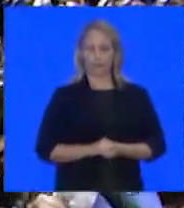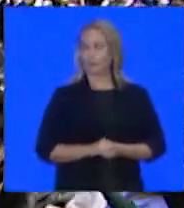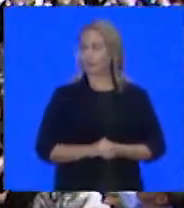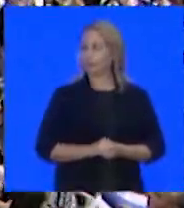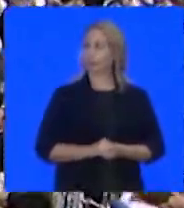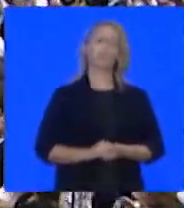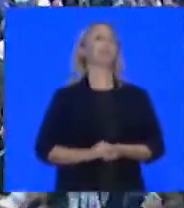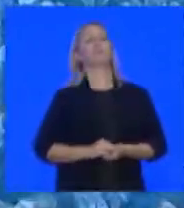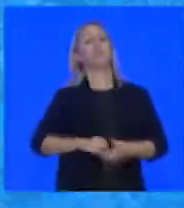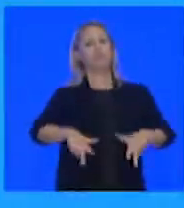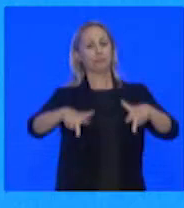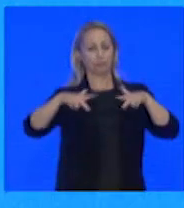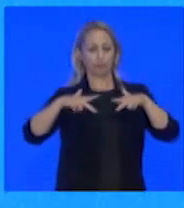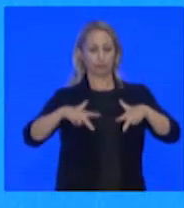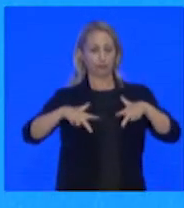Αναγιώτατε, κύριε Υπουργέ,